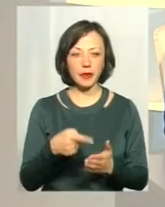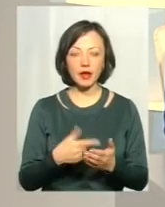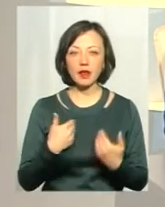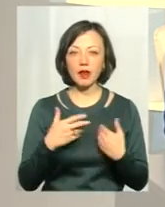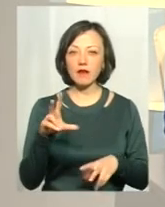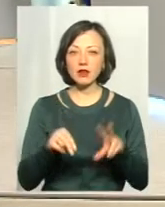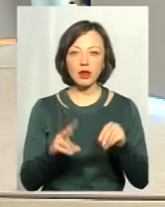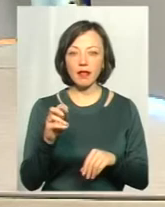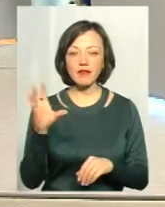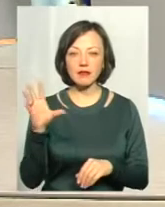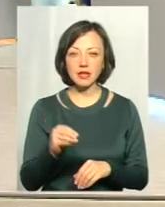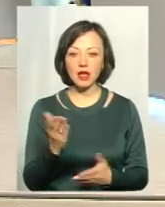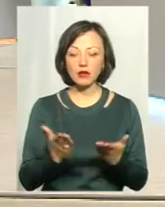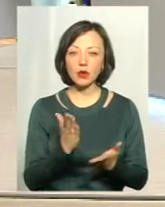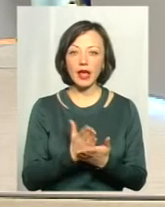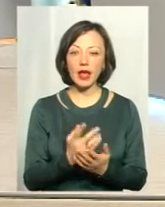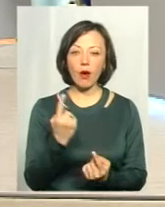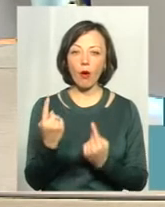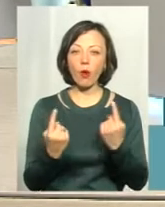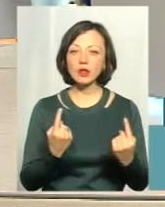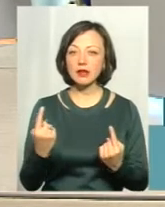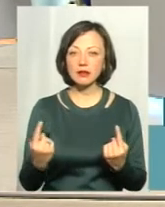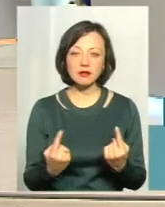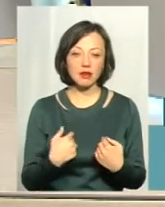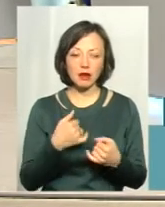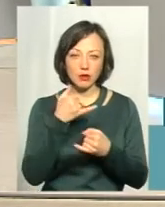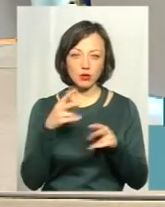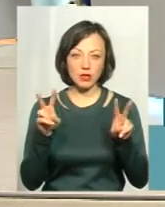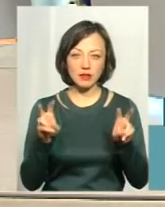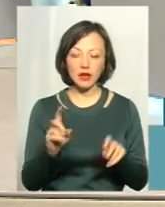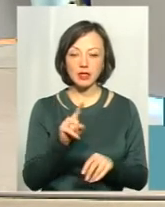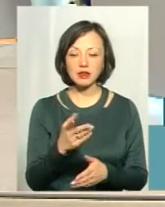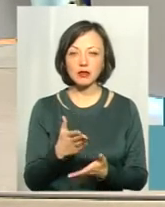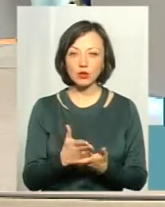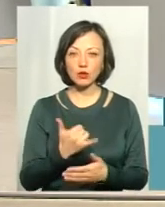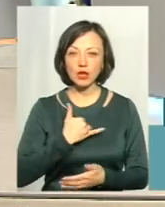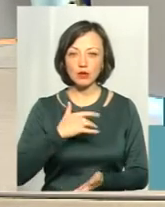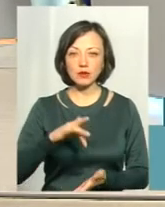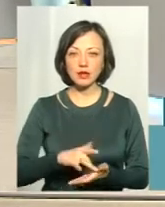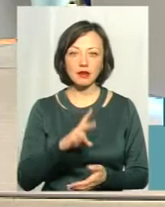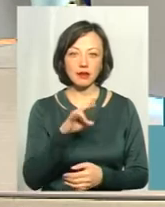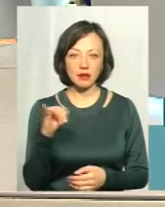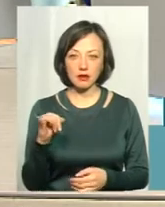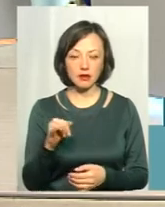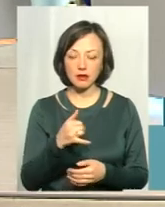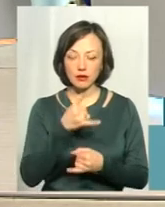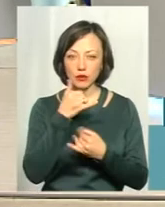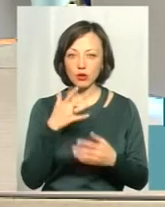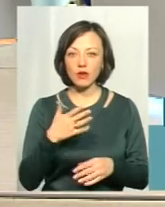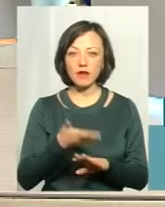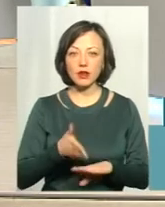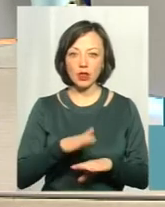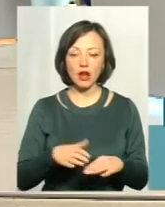що не всі. Може, якщо є одиниці, і то я не можу назвати. Ті, які знаходяться в нашому центрі, ні. Немає. У нас дуже